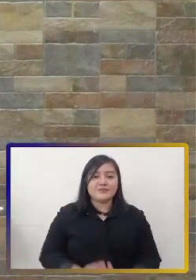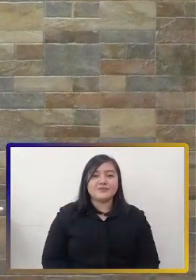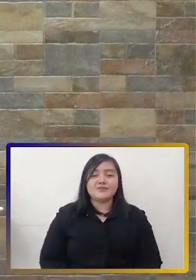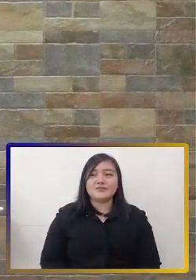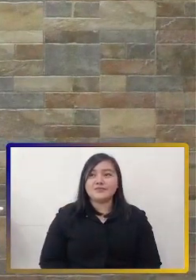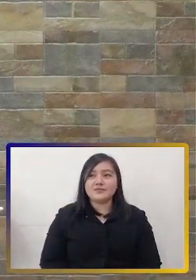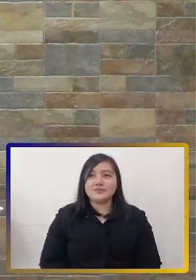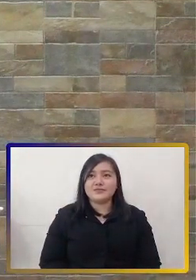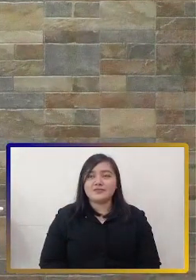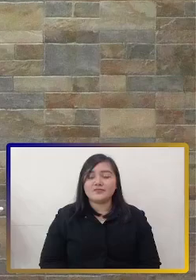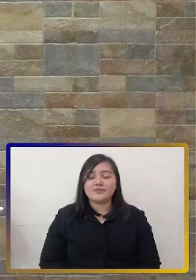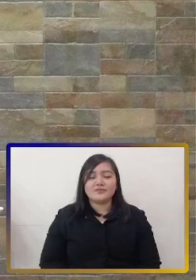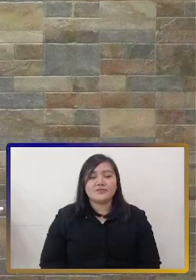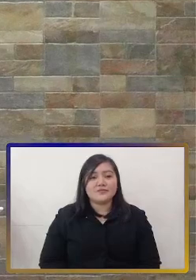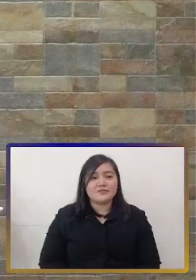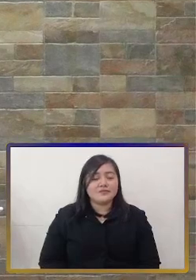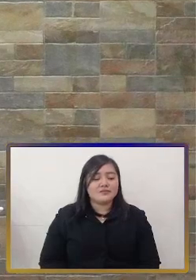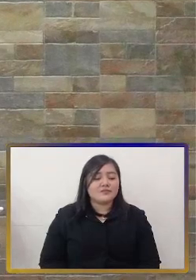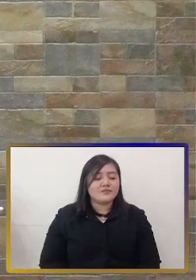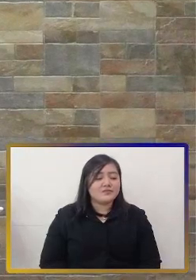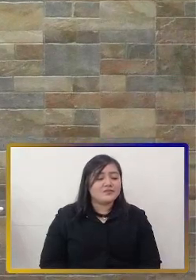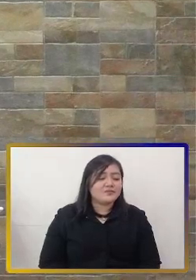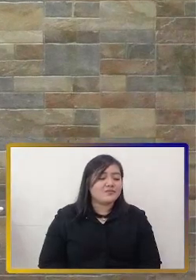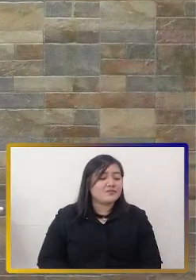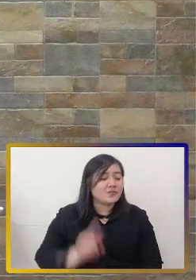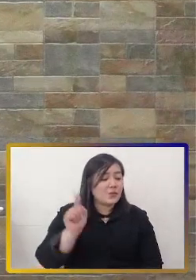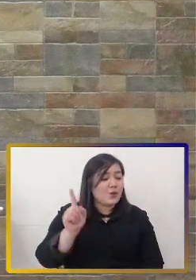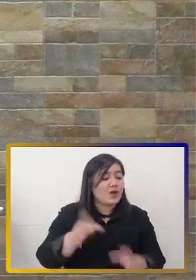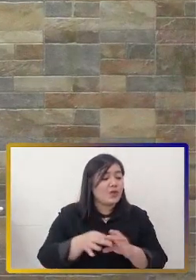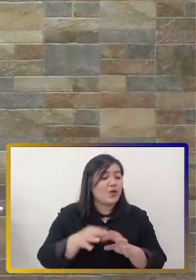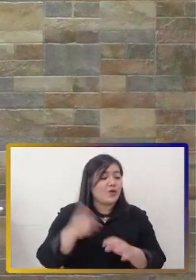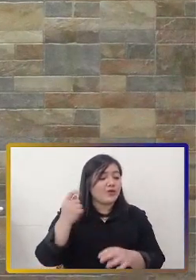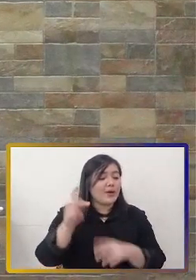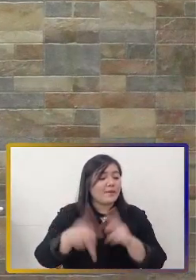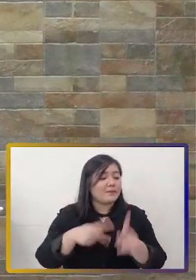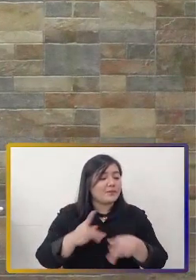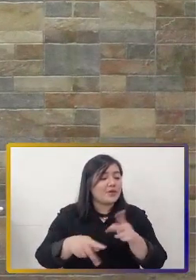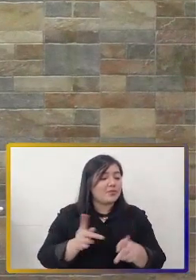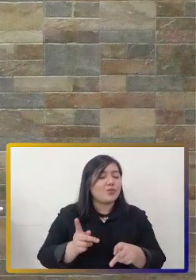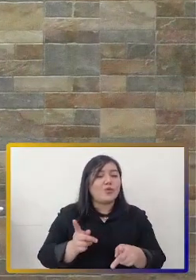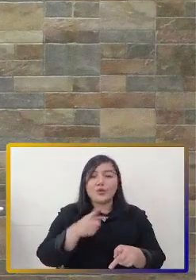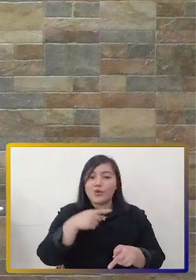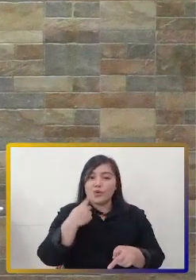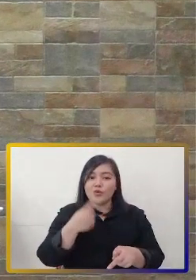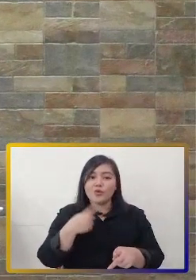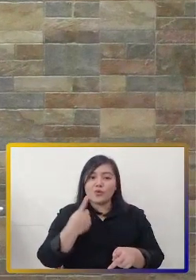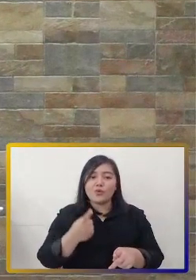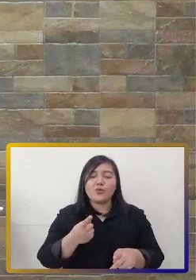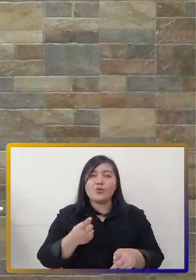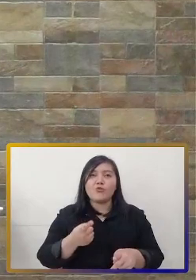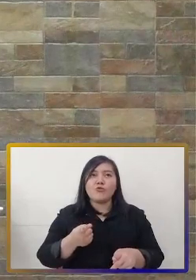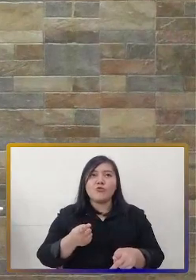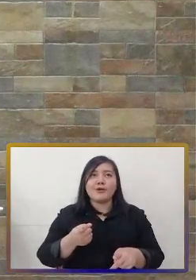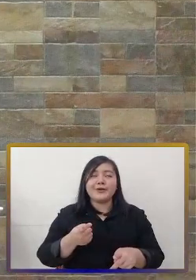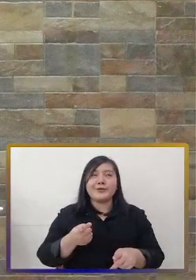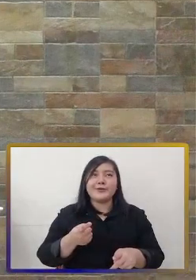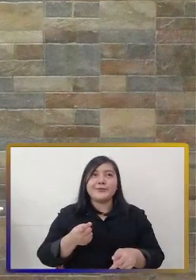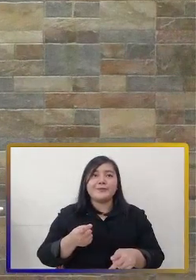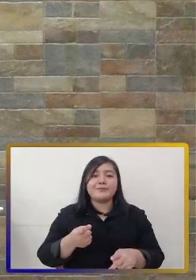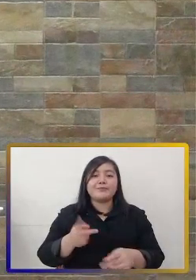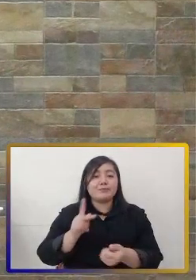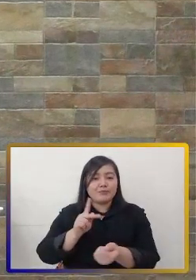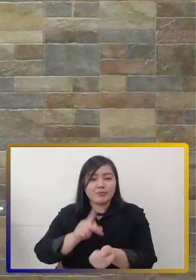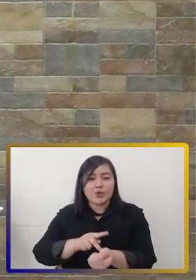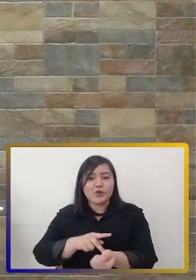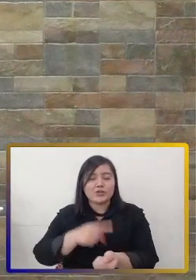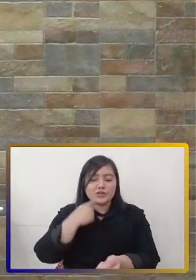na makikita po natin na binanggit ni Apostle Pablo sa kanyang sulat. You see? So, kitang-kita niyo